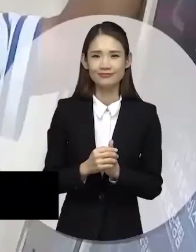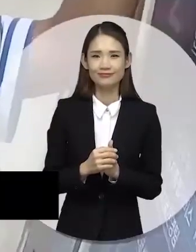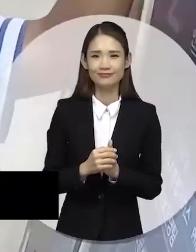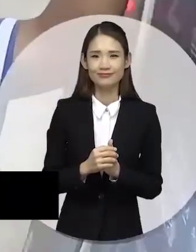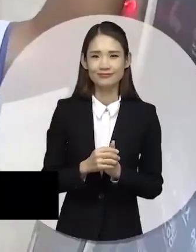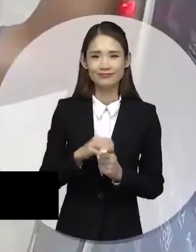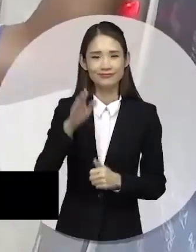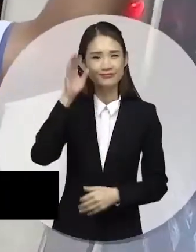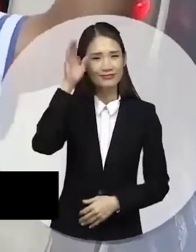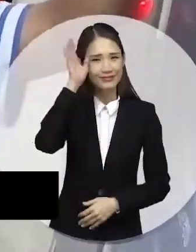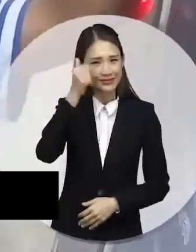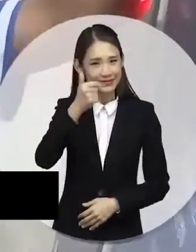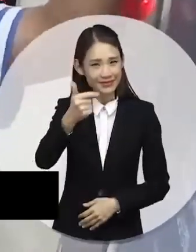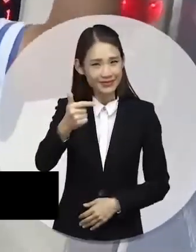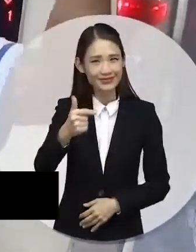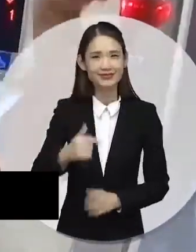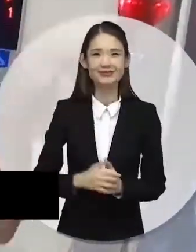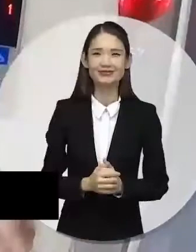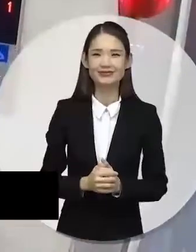궁금하다. 그래. 기대된다.